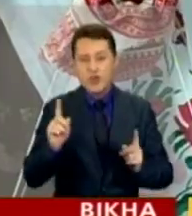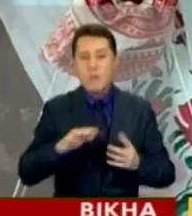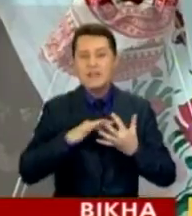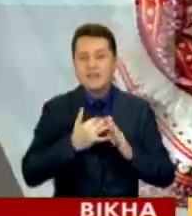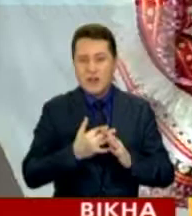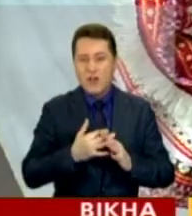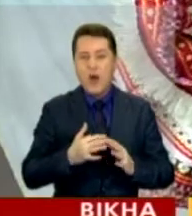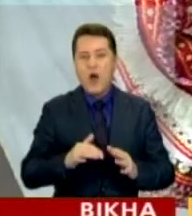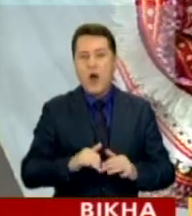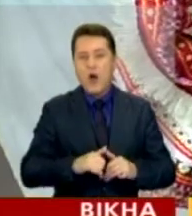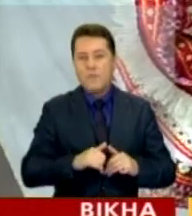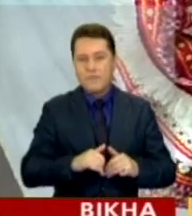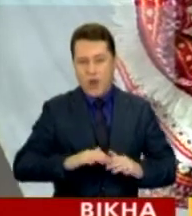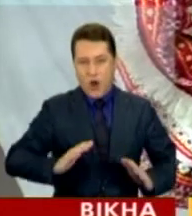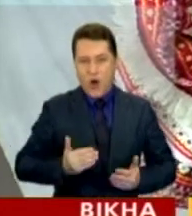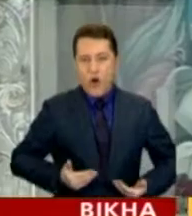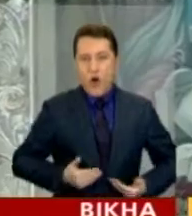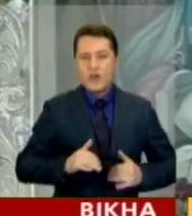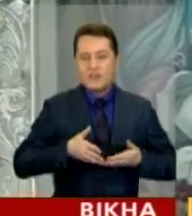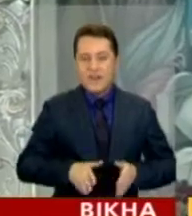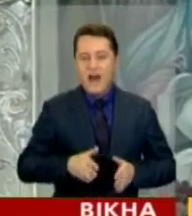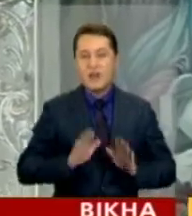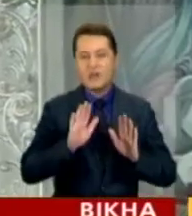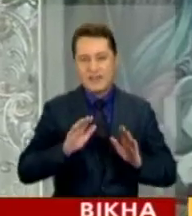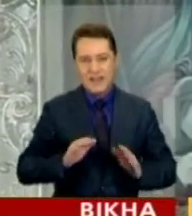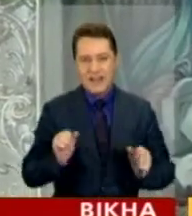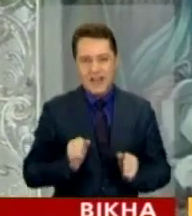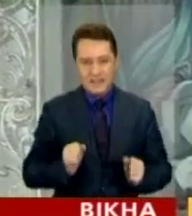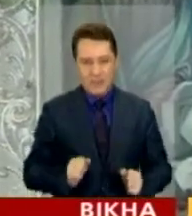оживали не тільки взимку. Юлія Струк, Олександр Макущак, програма «Вікна», СТБ.